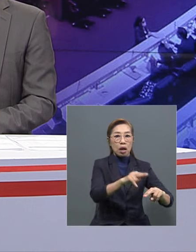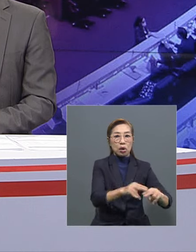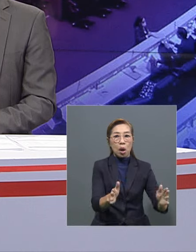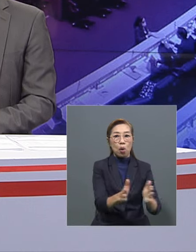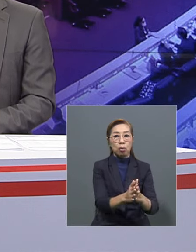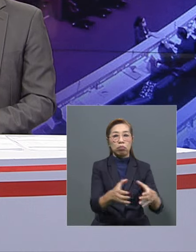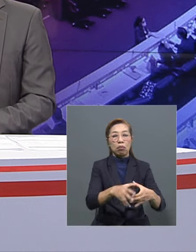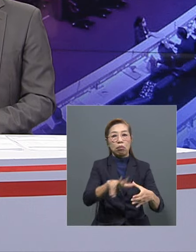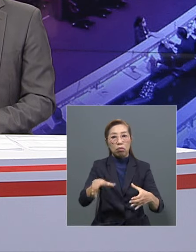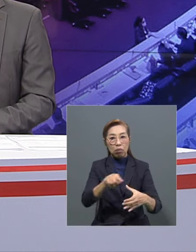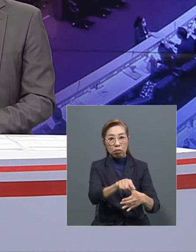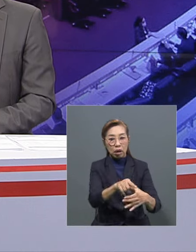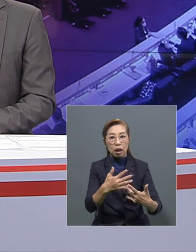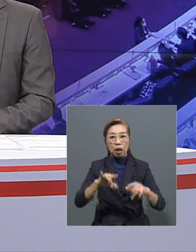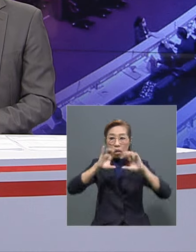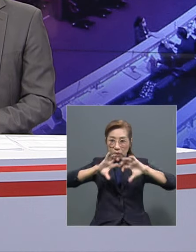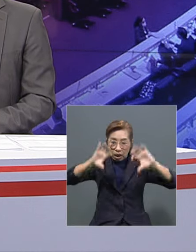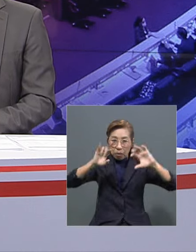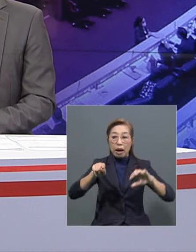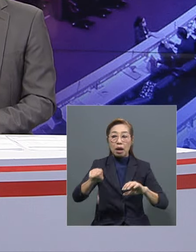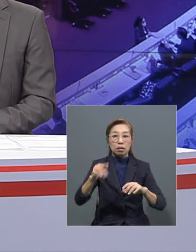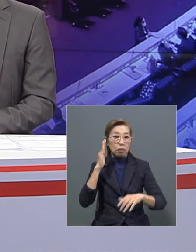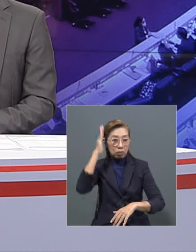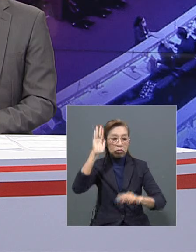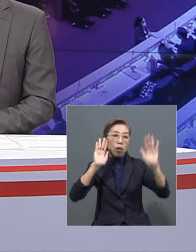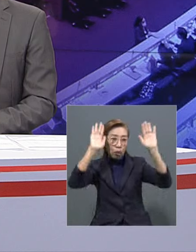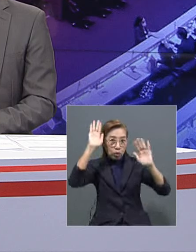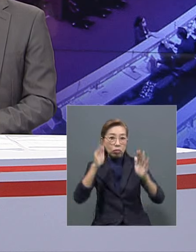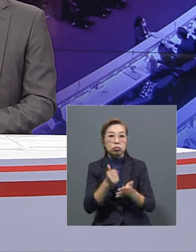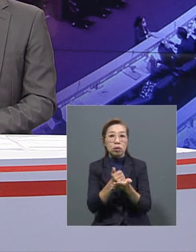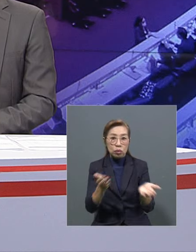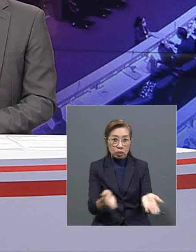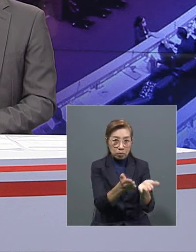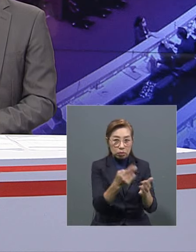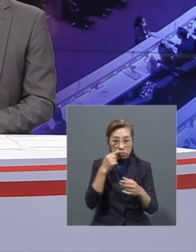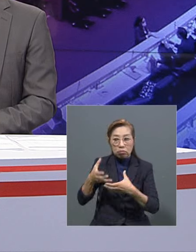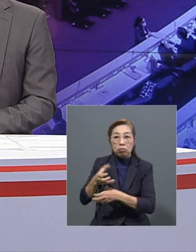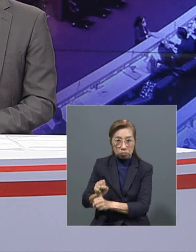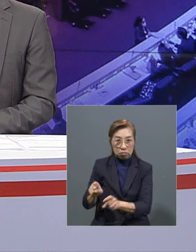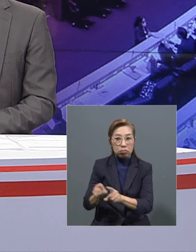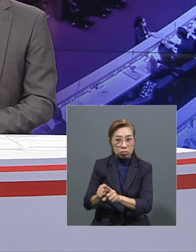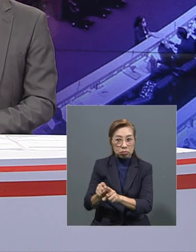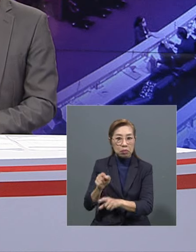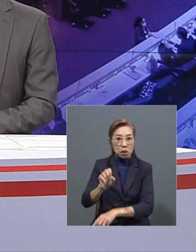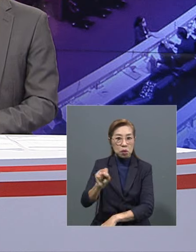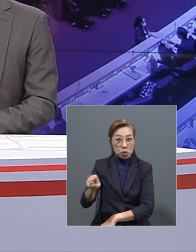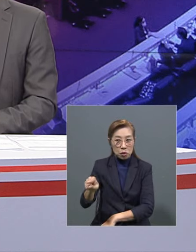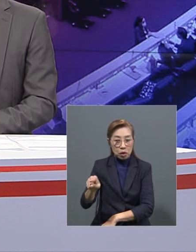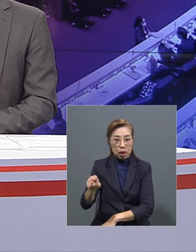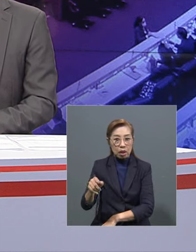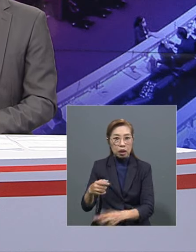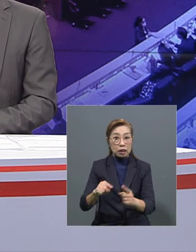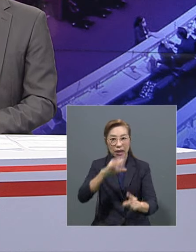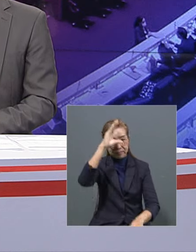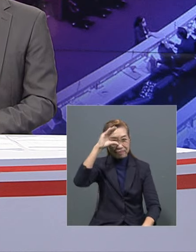กมือให้กับในส่วนของฝากฝั่งรัฐบาลด้วยแล้วเราก็จะเห็นในส่วนของสสทางฝั่งพรรคประชาธิปัตย์ด้วยบางส่วนยกเว้นคุณชว